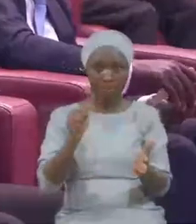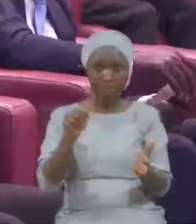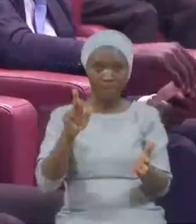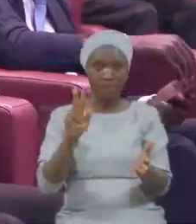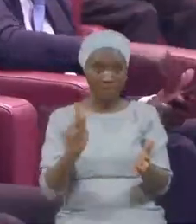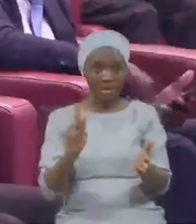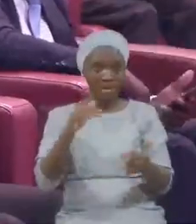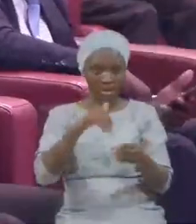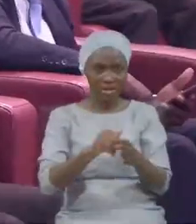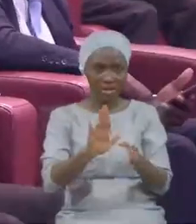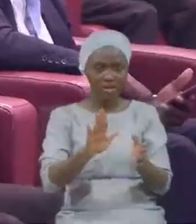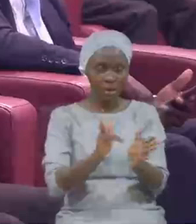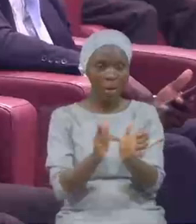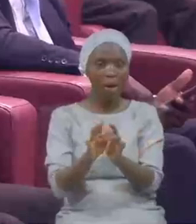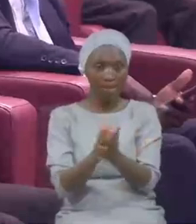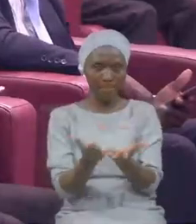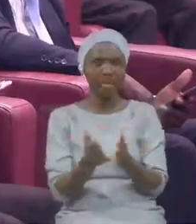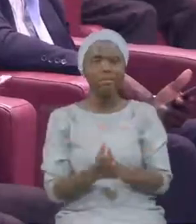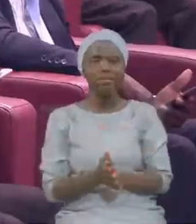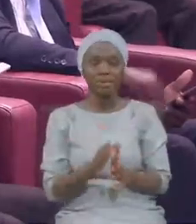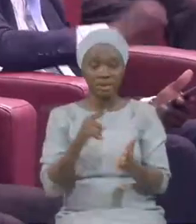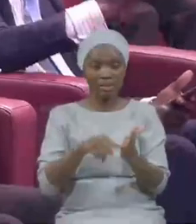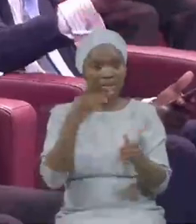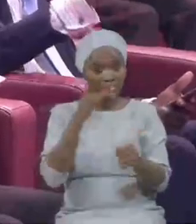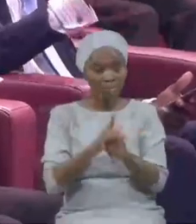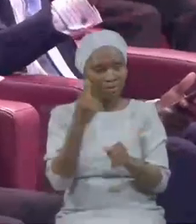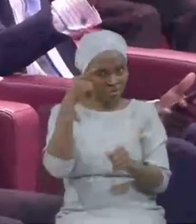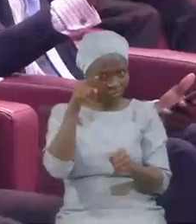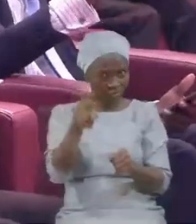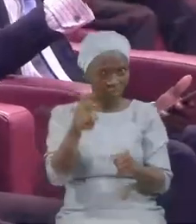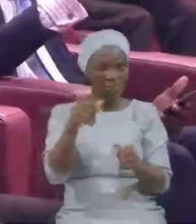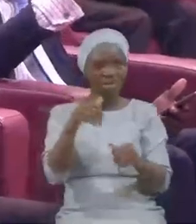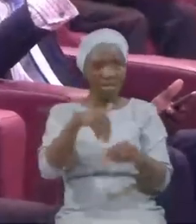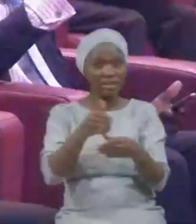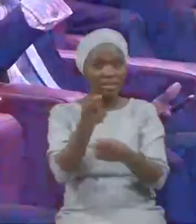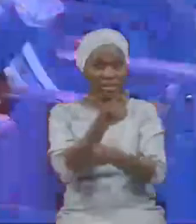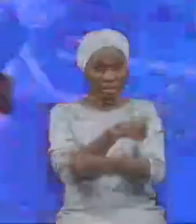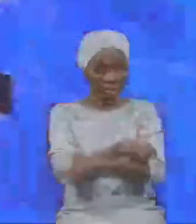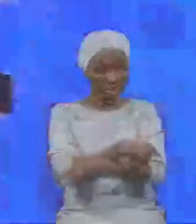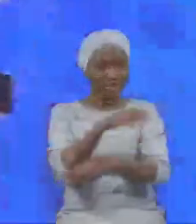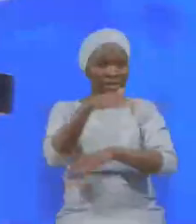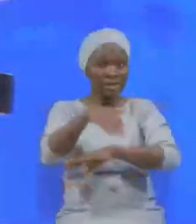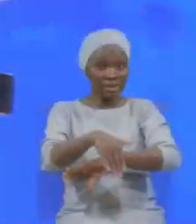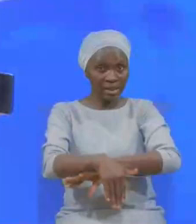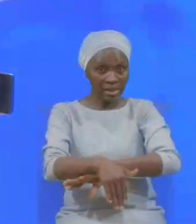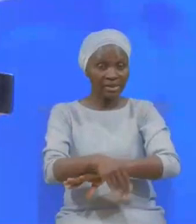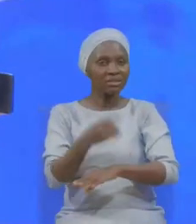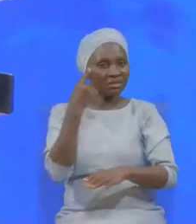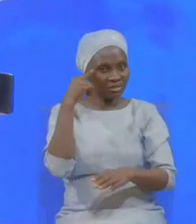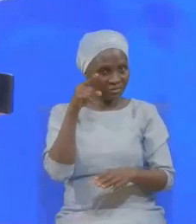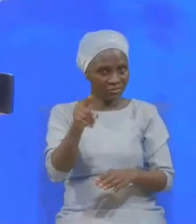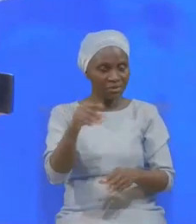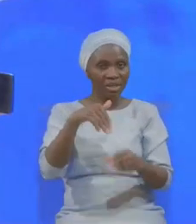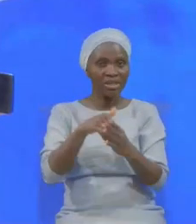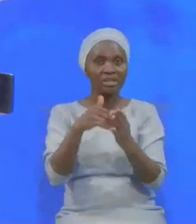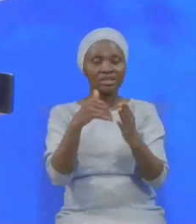Cette promesse est pour vous. Le jour, c'est pour vous. La nuit, c'est pour vous. Dans la